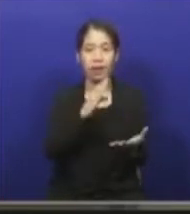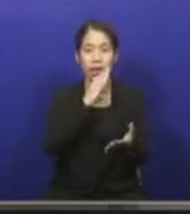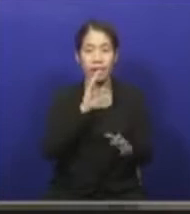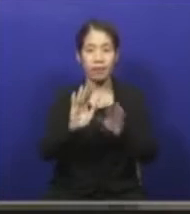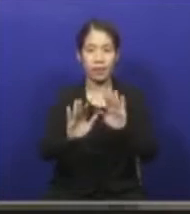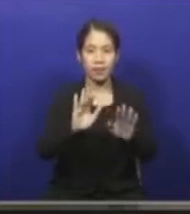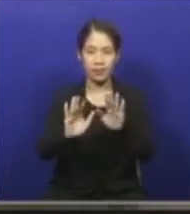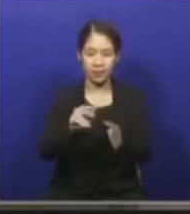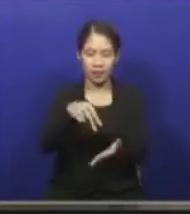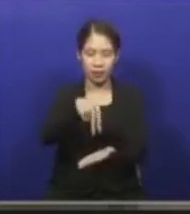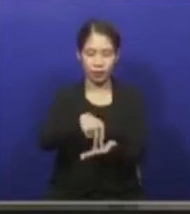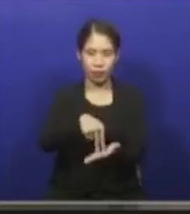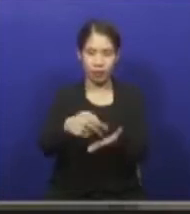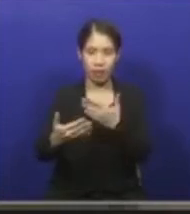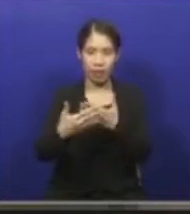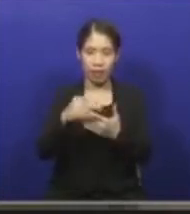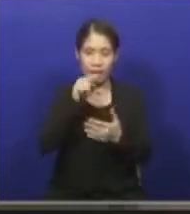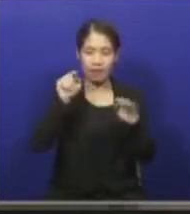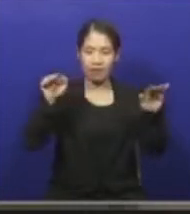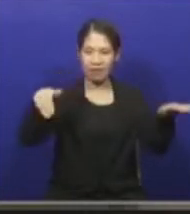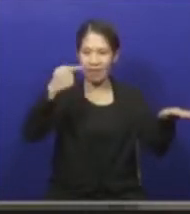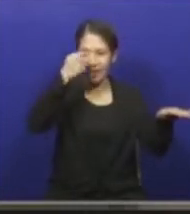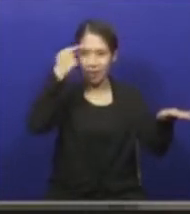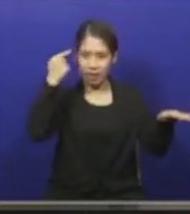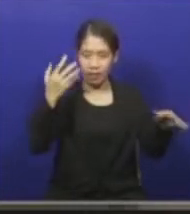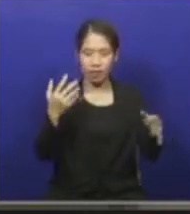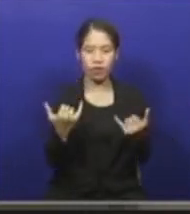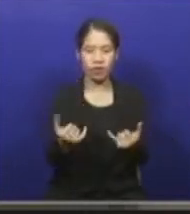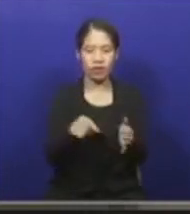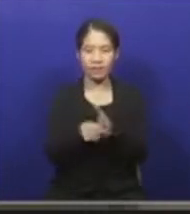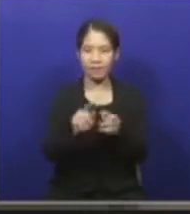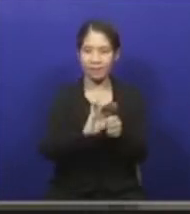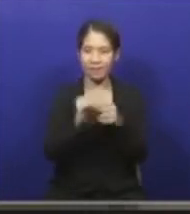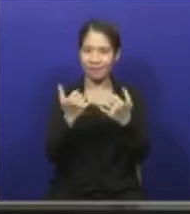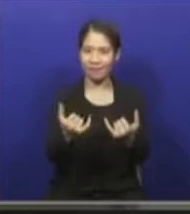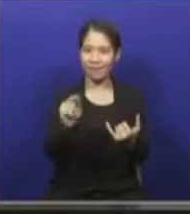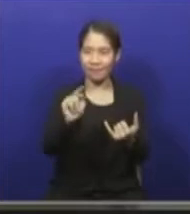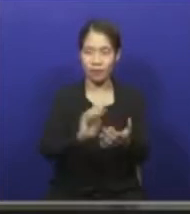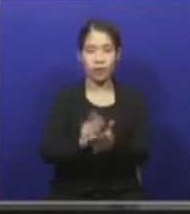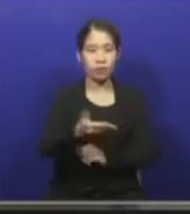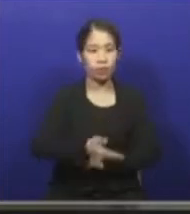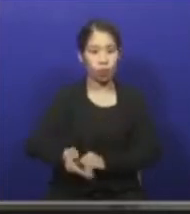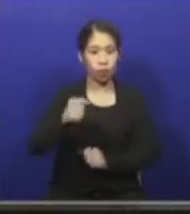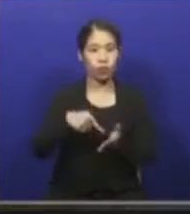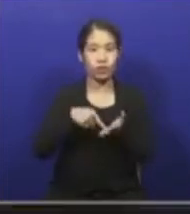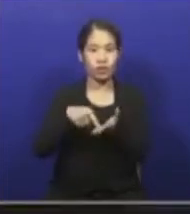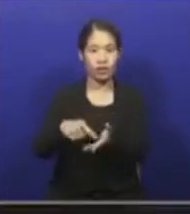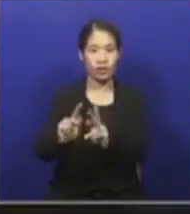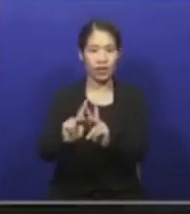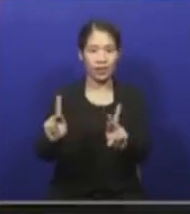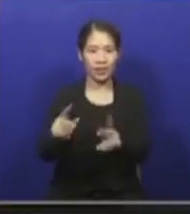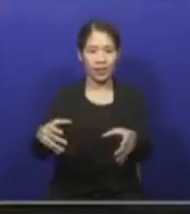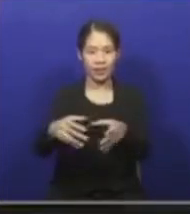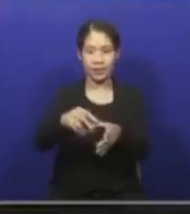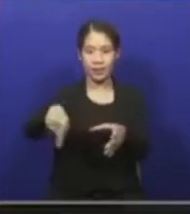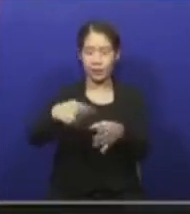ยกับหุ่นไล่กาของน้องก้าวในการพิทักษ์ผลประโยชน์ของชาติในงบโควิดส่วนนี้ก็คือเราจะเสนอให้คณะกรรมการชุดนี้ครับท่านประธ